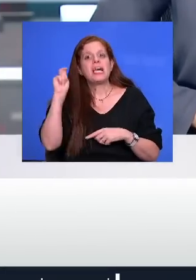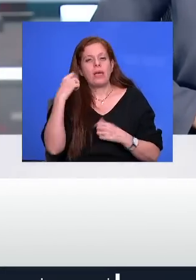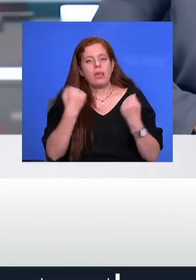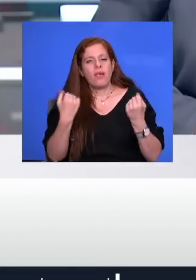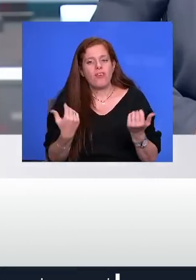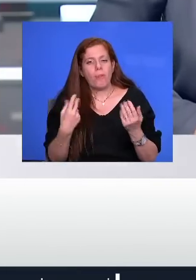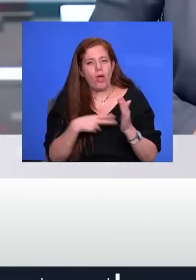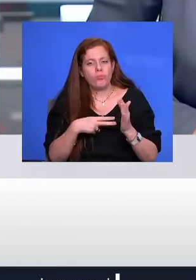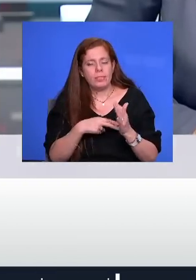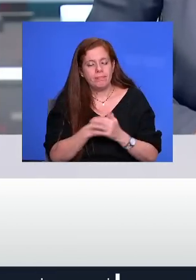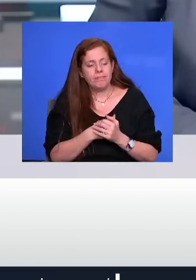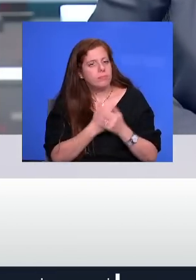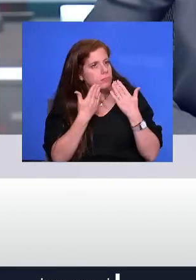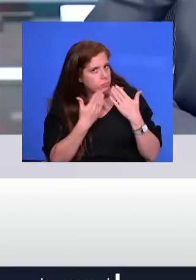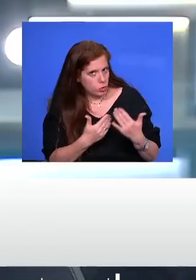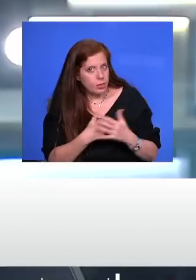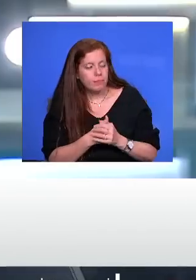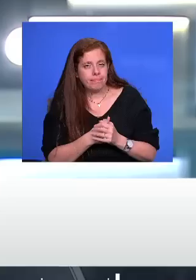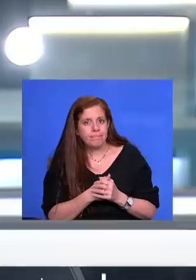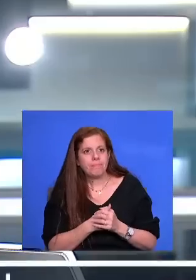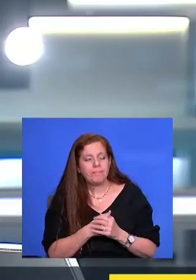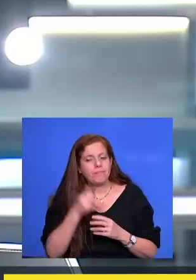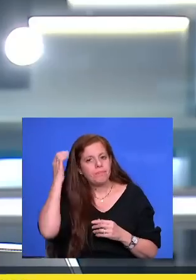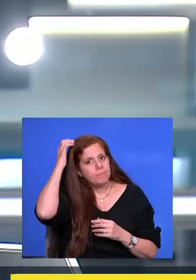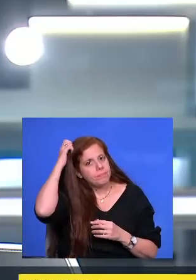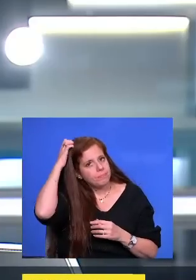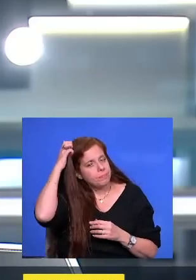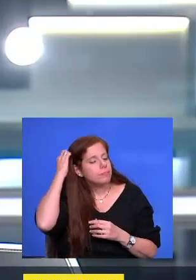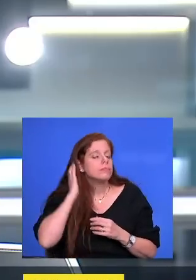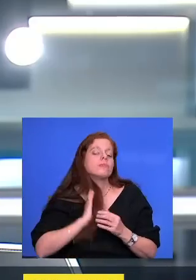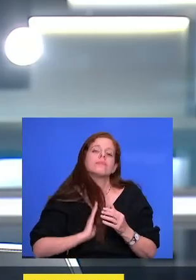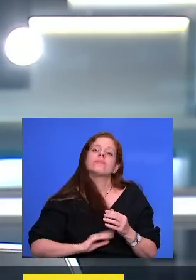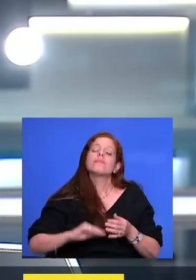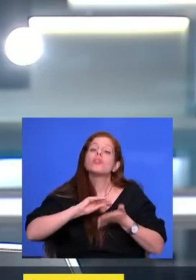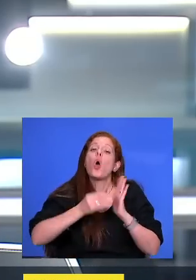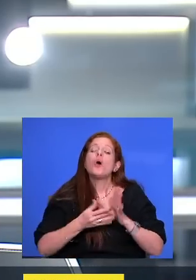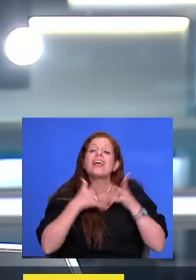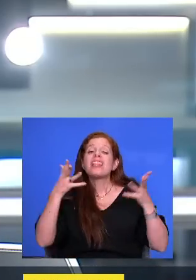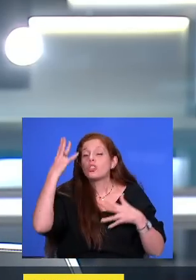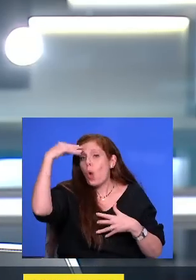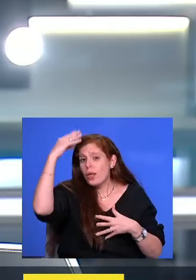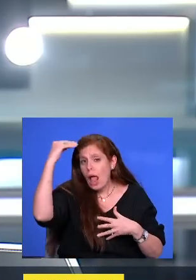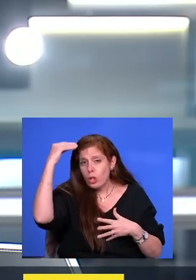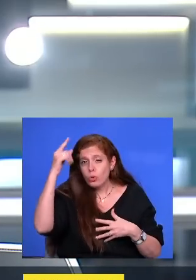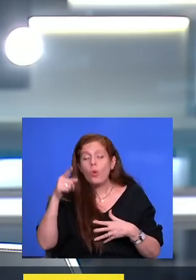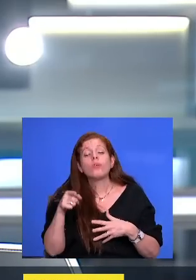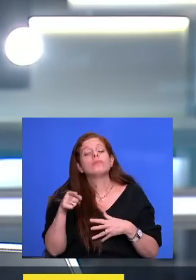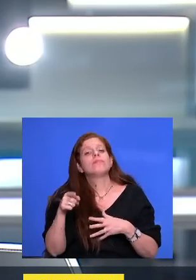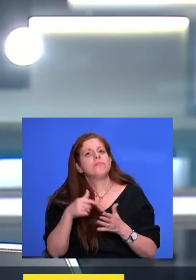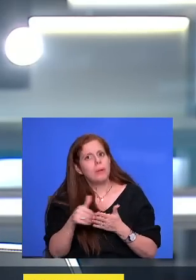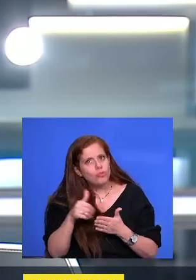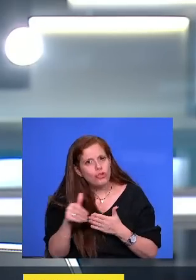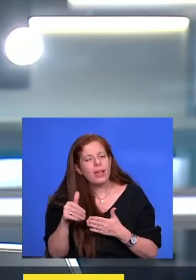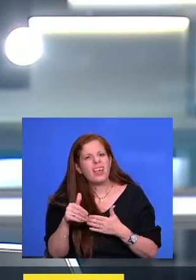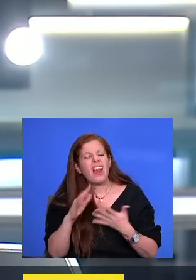החשמליים האלה, מיכל. תודה רבה, שרון. תודה. חוזה הענק של קריסטיאנו רונלדו במועדון הנאסר מריאד ממשיך